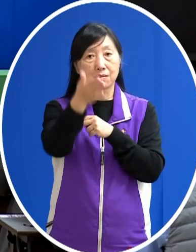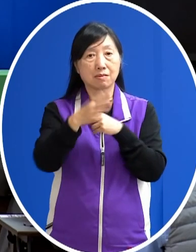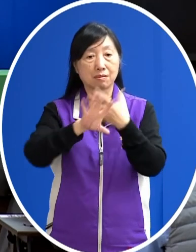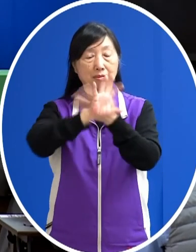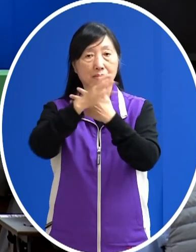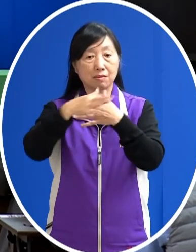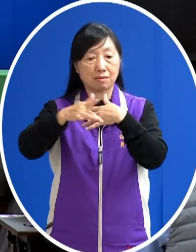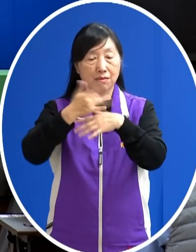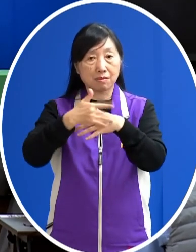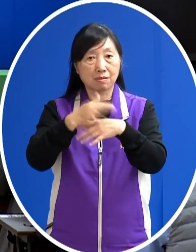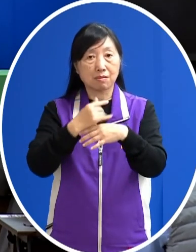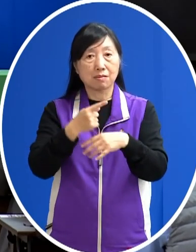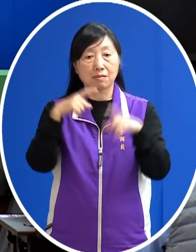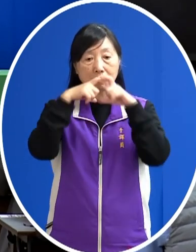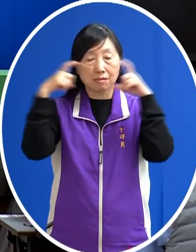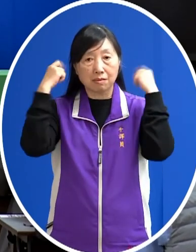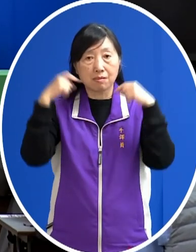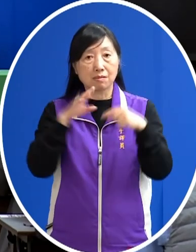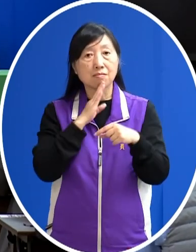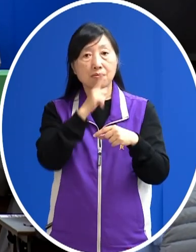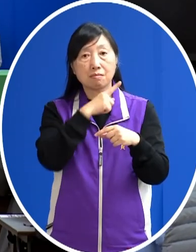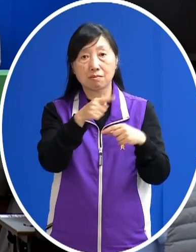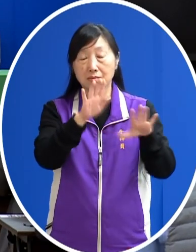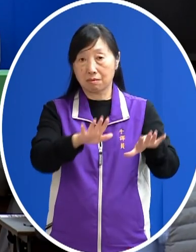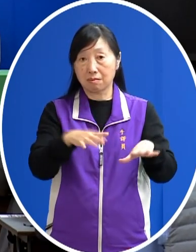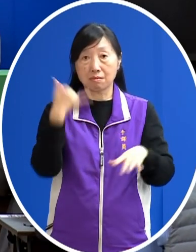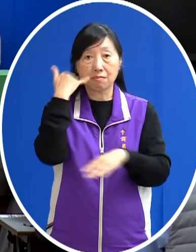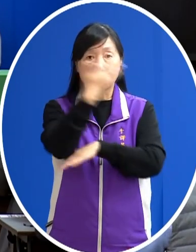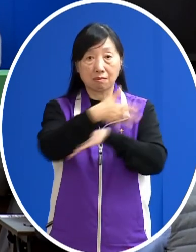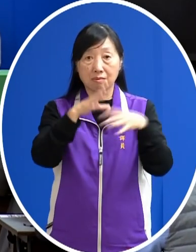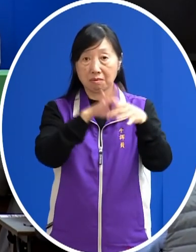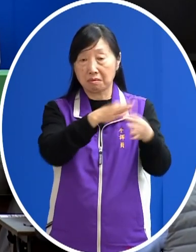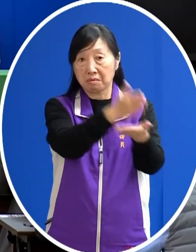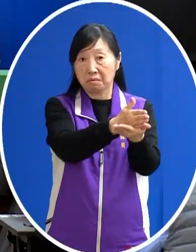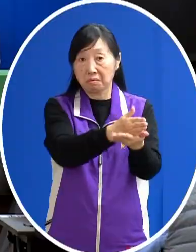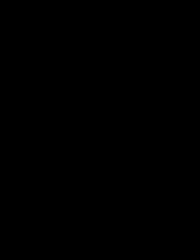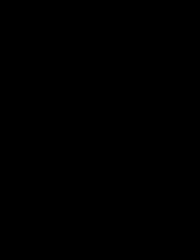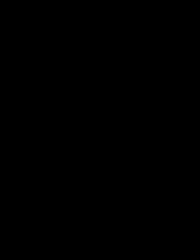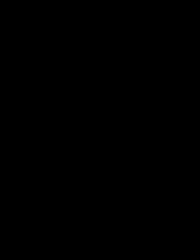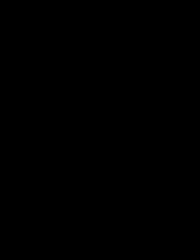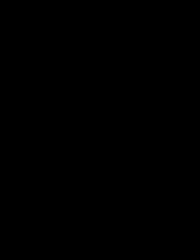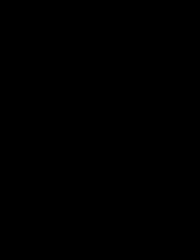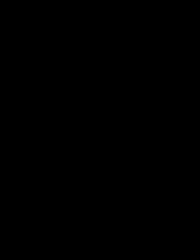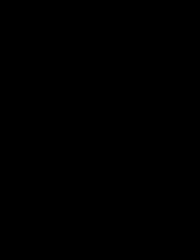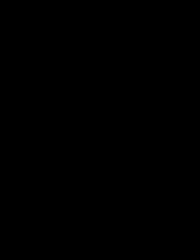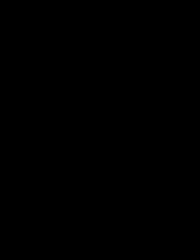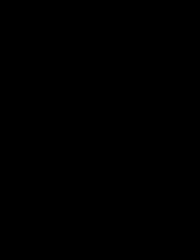前呢在今天新增了一名确诊案例，也是磐石舰上的军人。